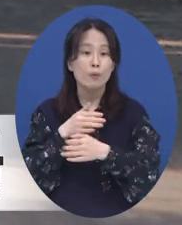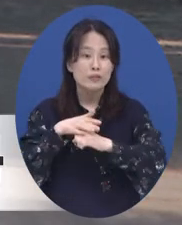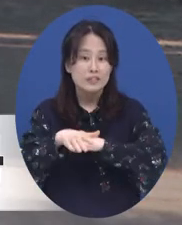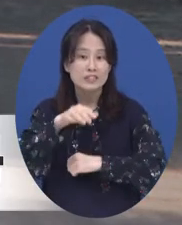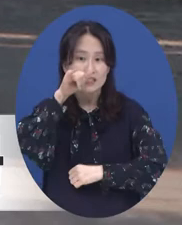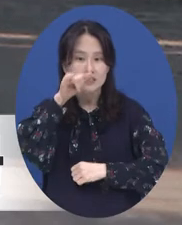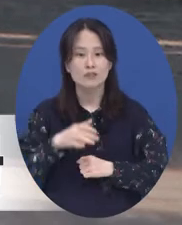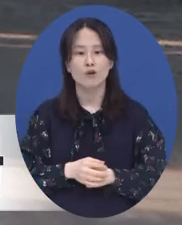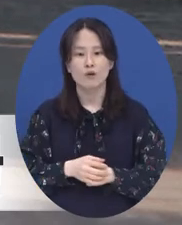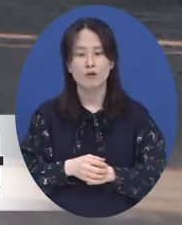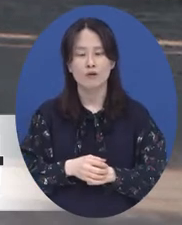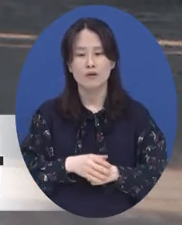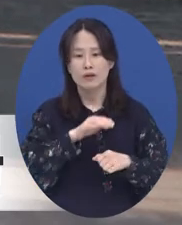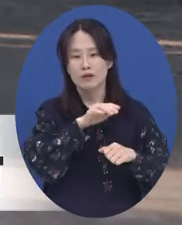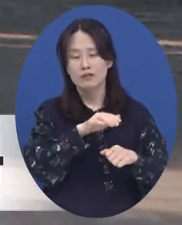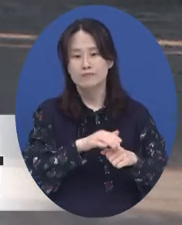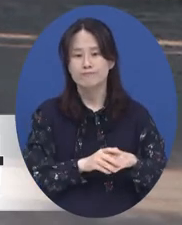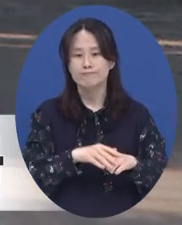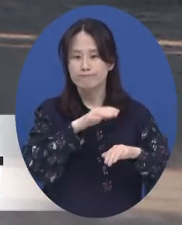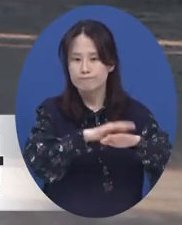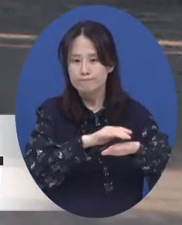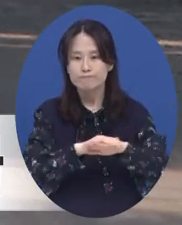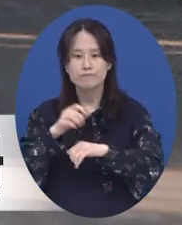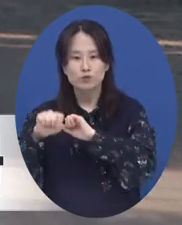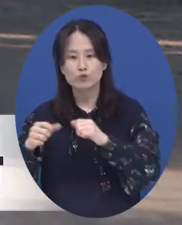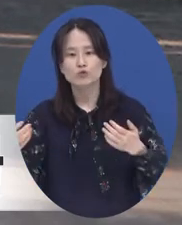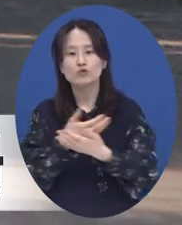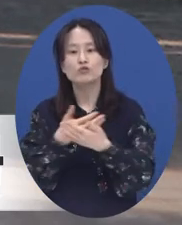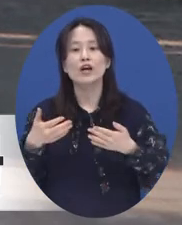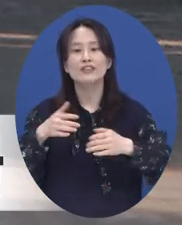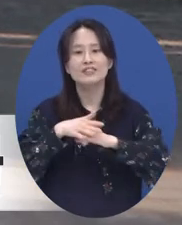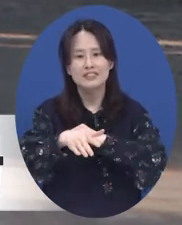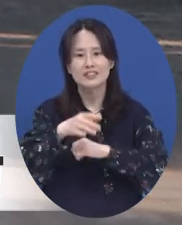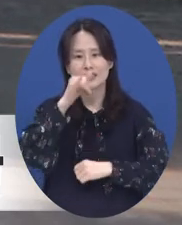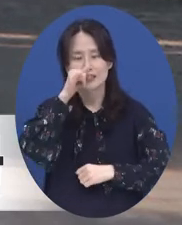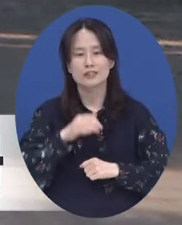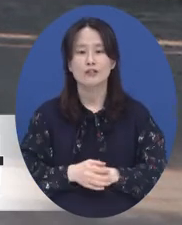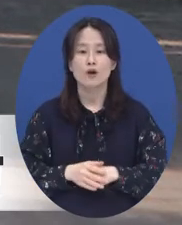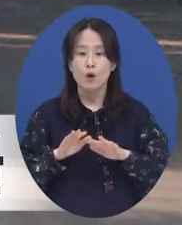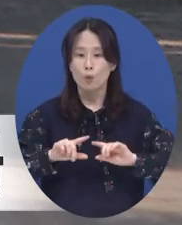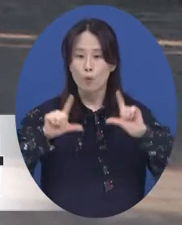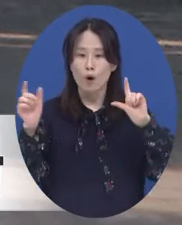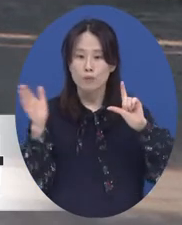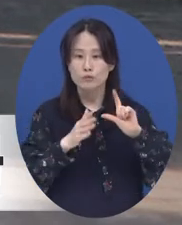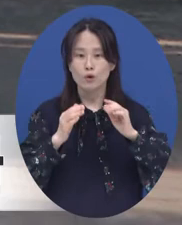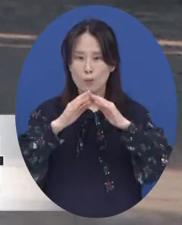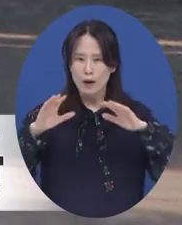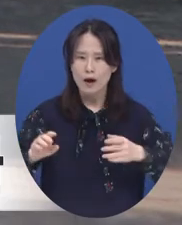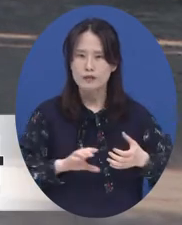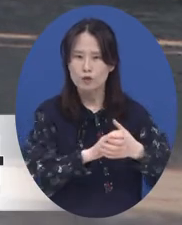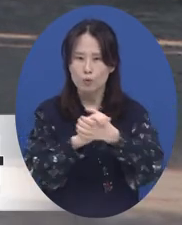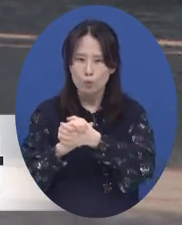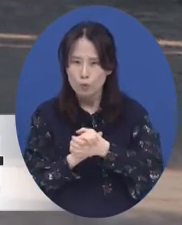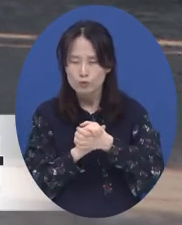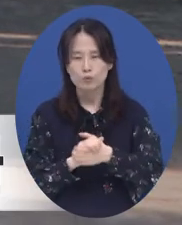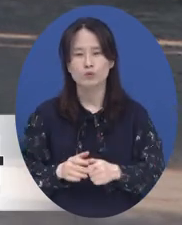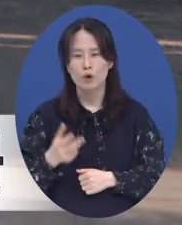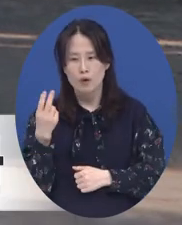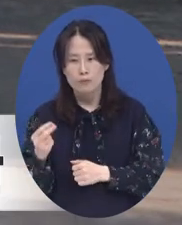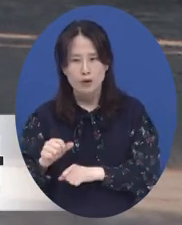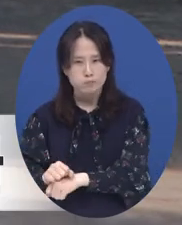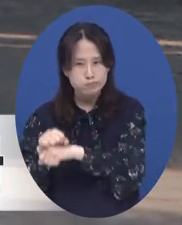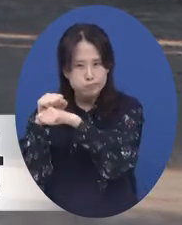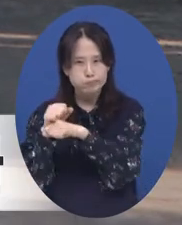활용하는 농업 방식을 경축 순환 농업이라고 하는데요. 경기도가 이에 앞장서 올해부터 마을이 공동으로 가축